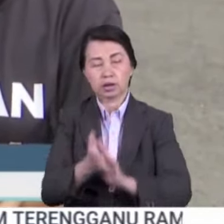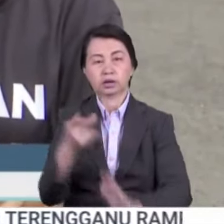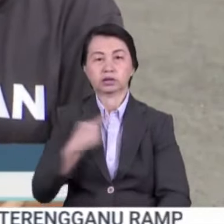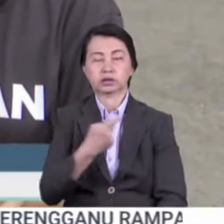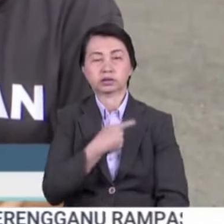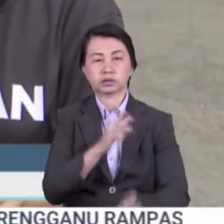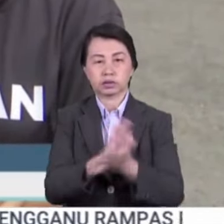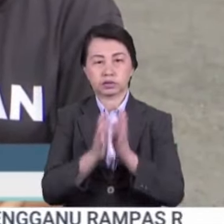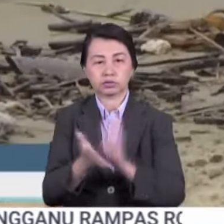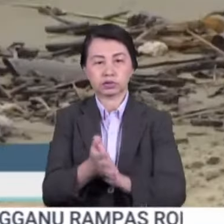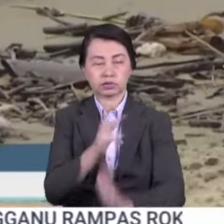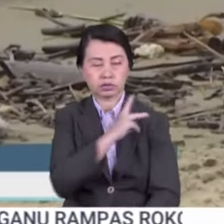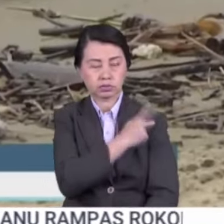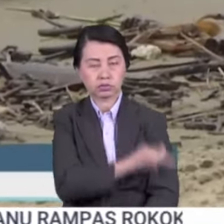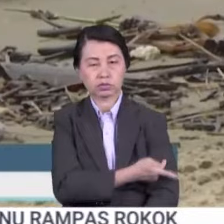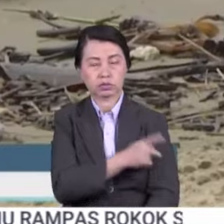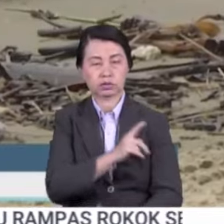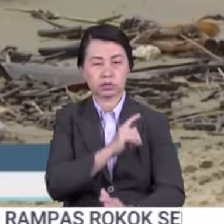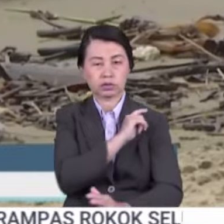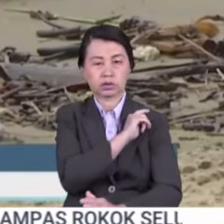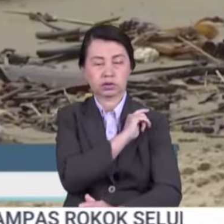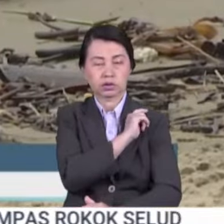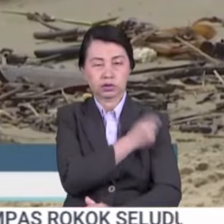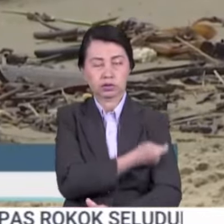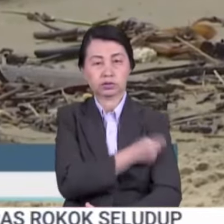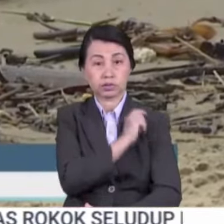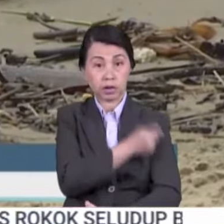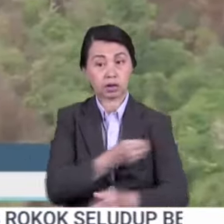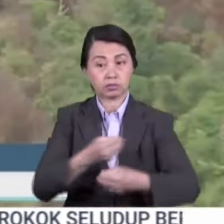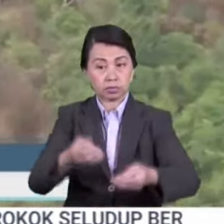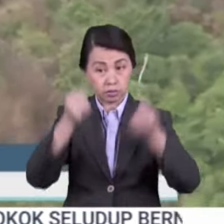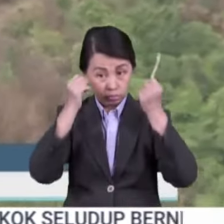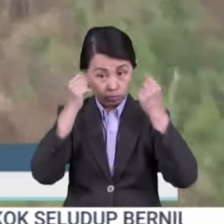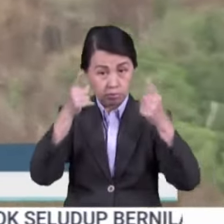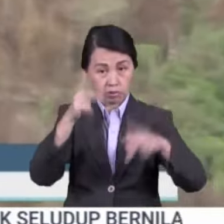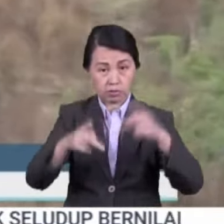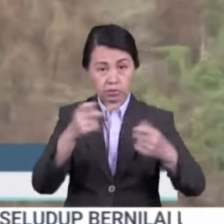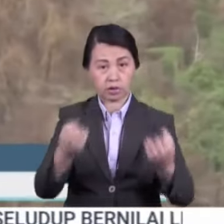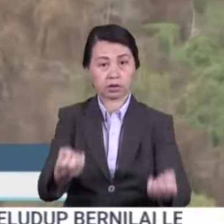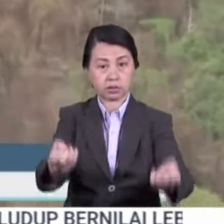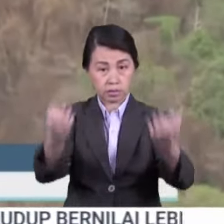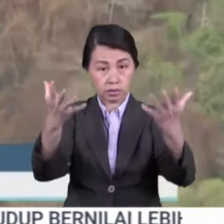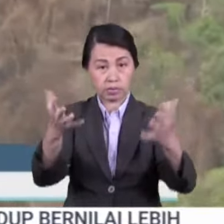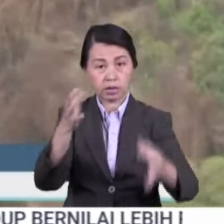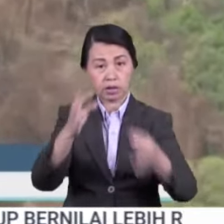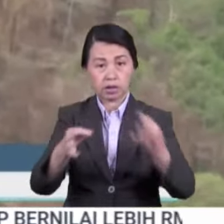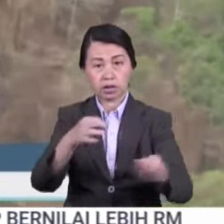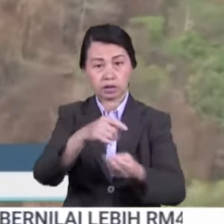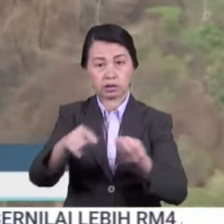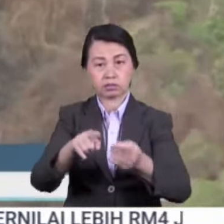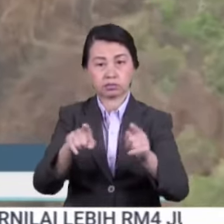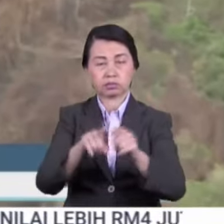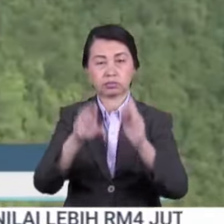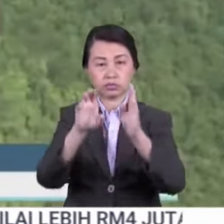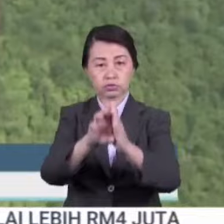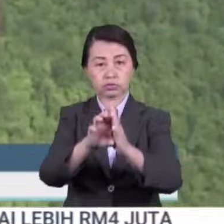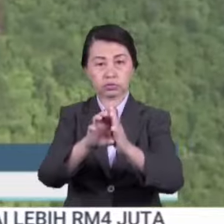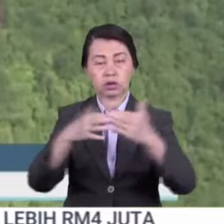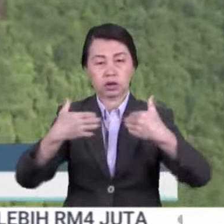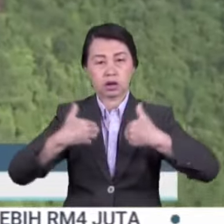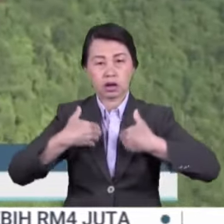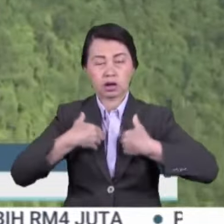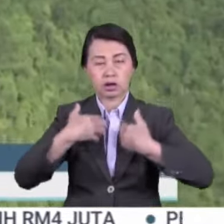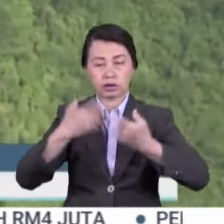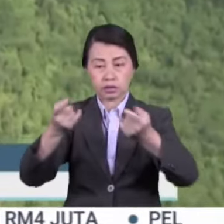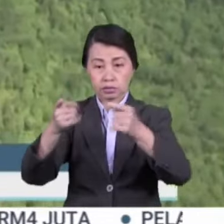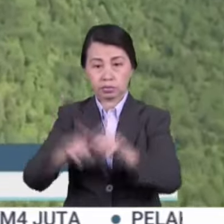menjadi sumber tenaga untuk beri kesedaran kepada orang ramai. Kalau sekiranya sebagai contoh ada